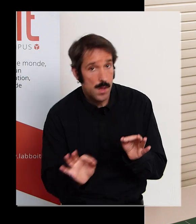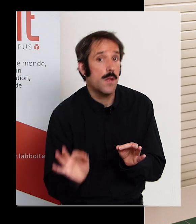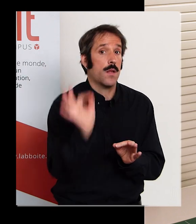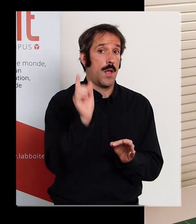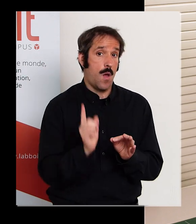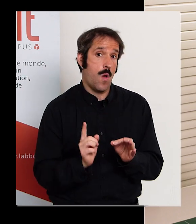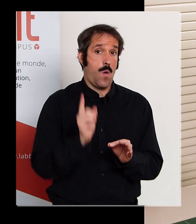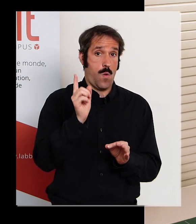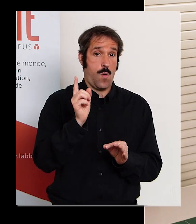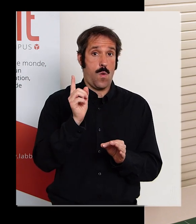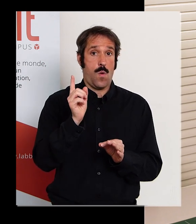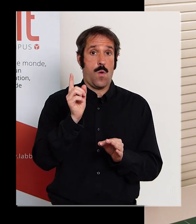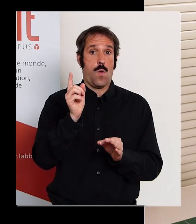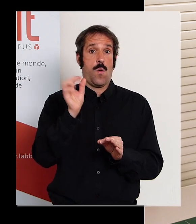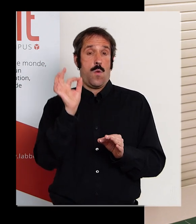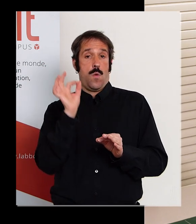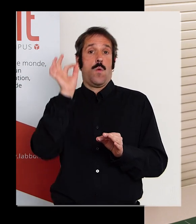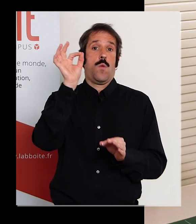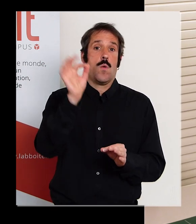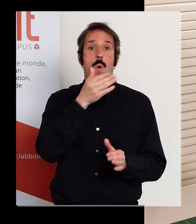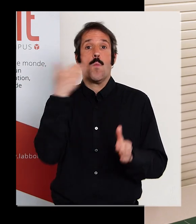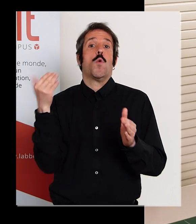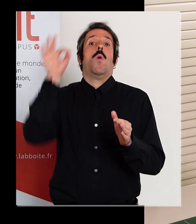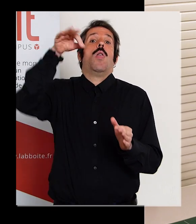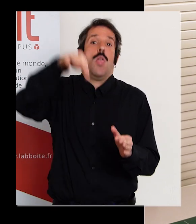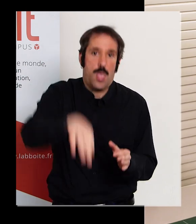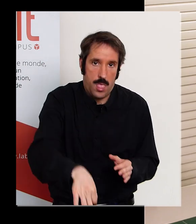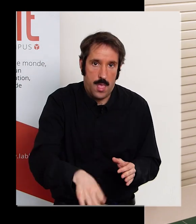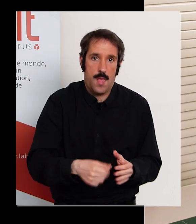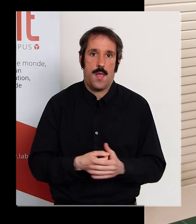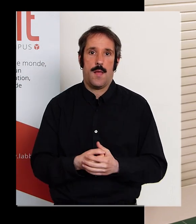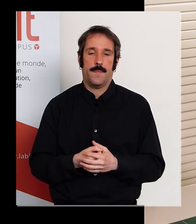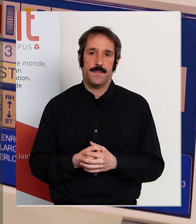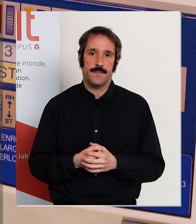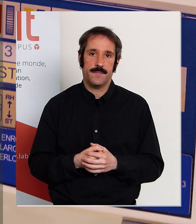Nous allons remonter le fil, le faire passer au-dessus de cet élément pour ensuite mieux le redescendre.